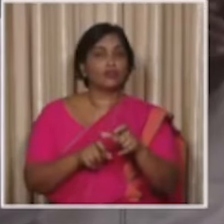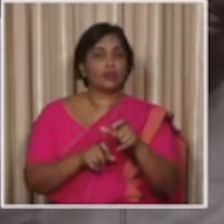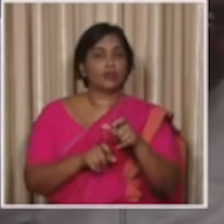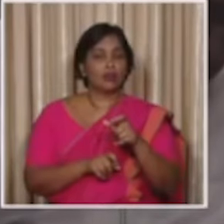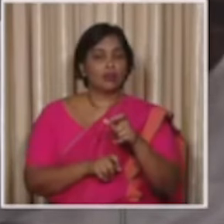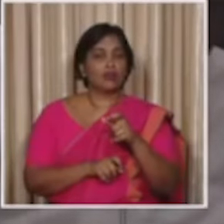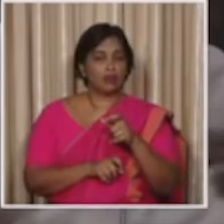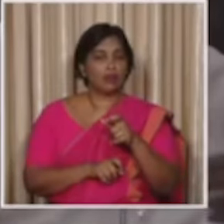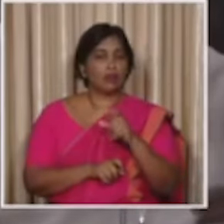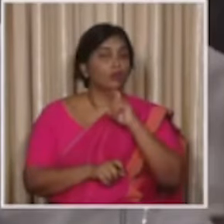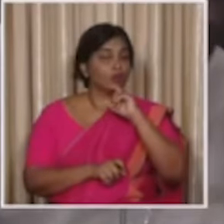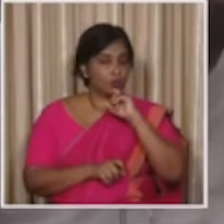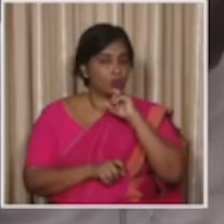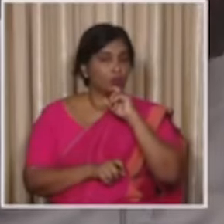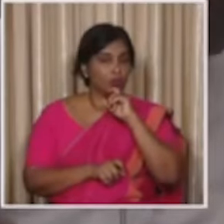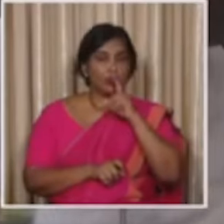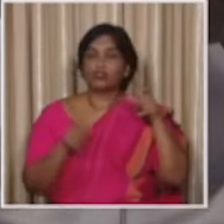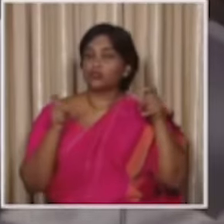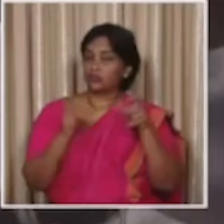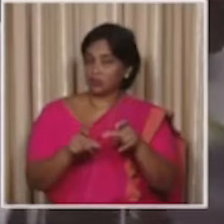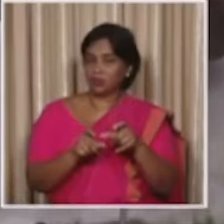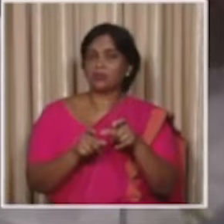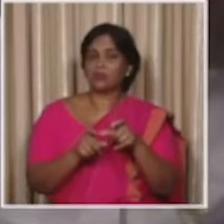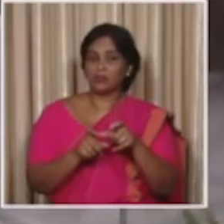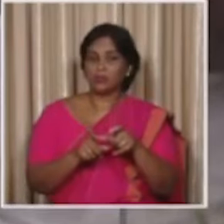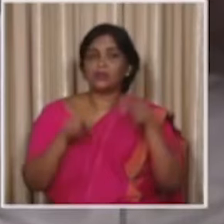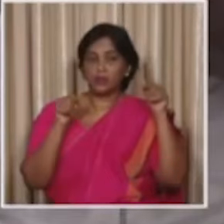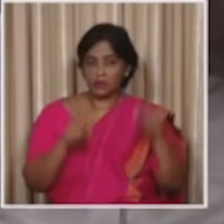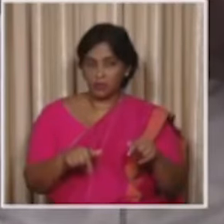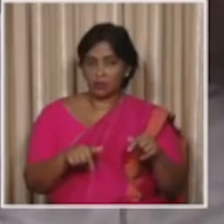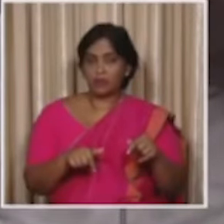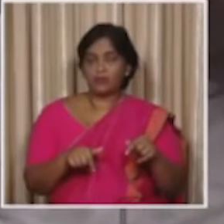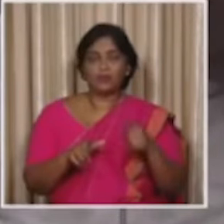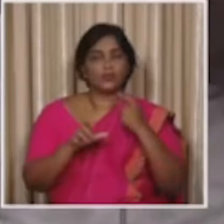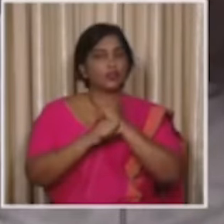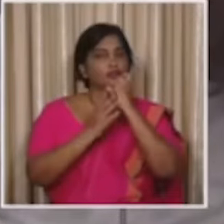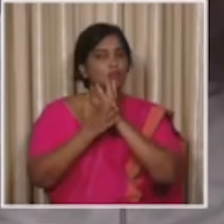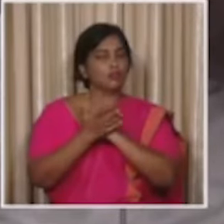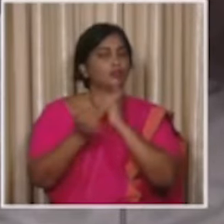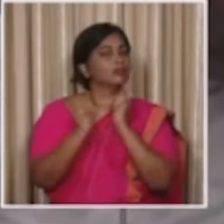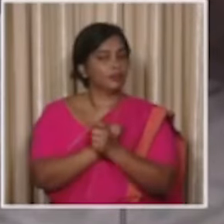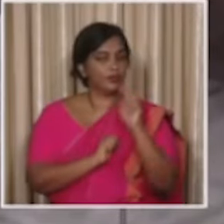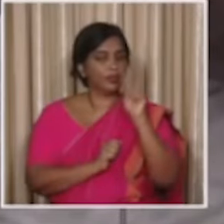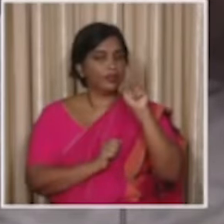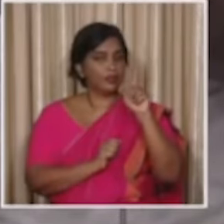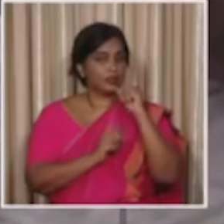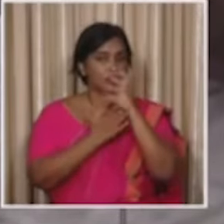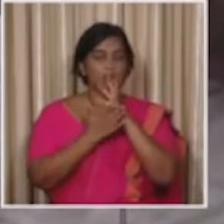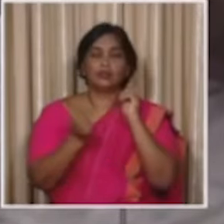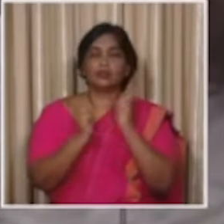කලින් ශ්‍රේෂ්ඨාධිකරණයේ අතුරු තහනම් නියෝගයක්. දැන් අපි ආණ්ඩු ව්‍යවස්ථා සංශෝධනයේදී 21 වෙනි